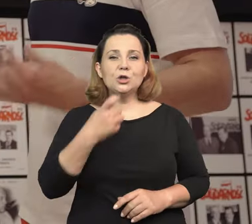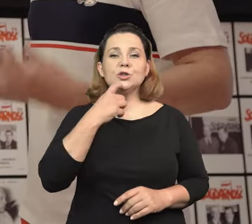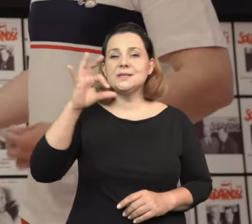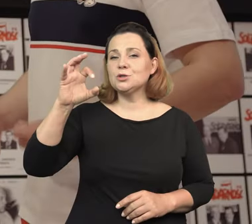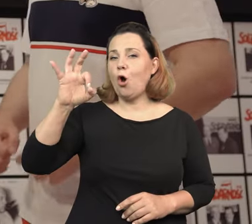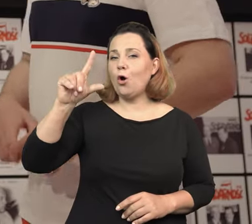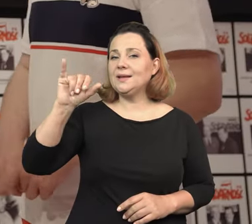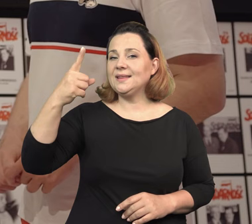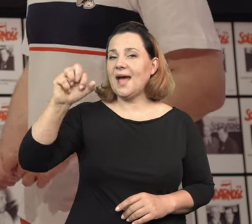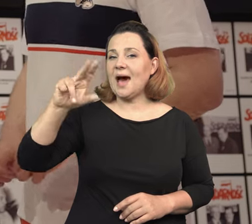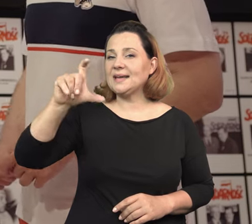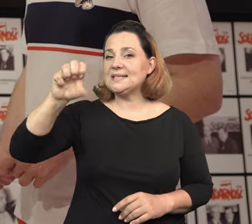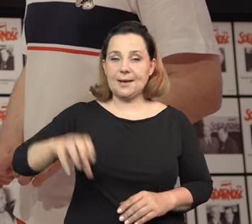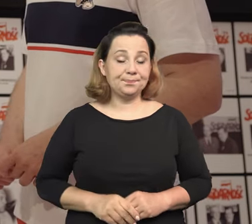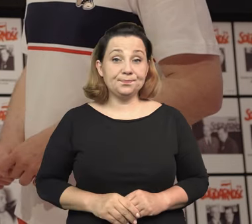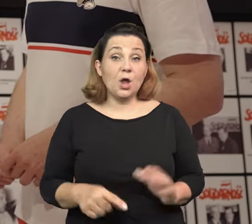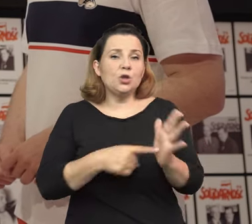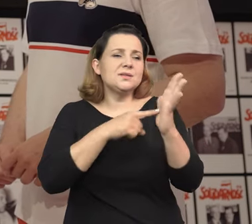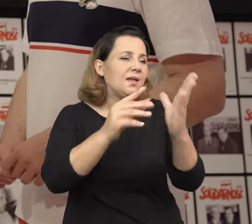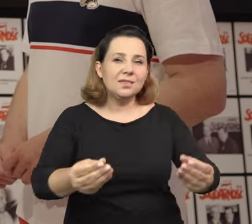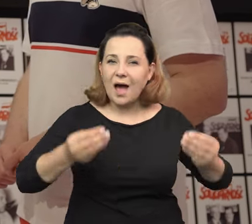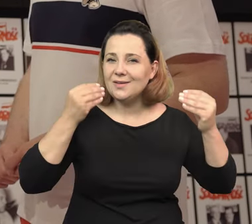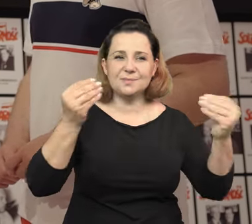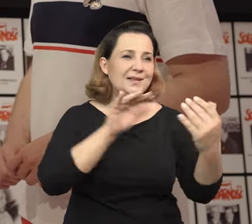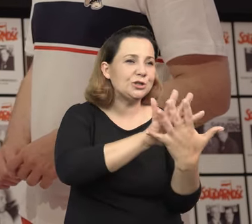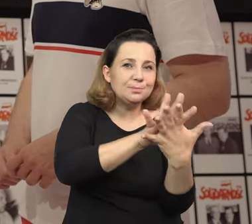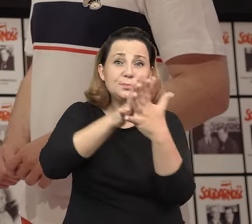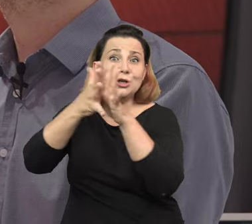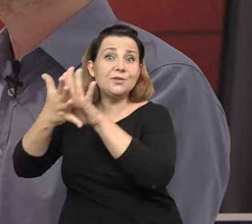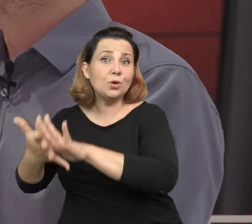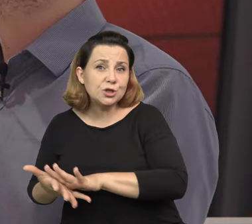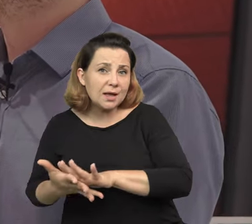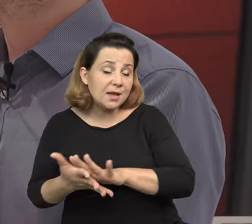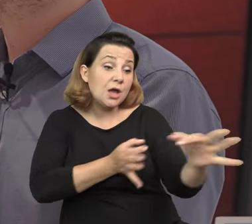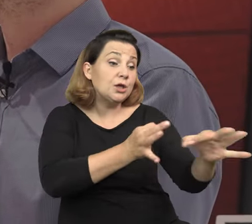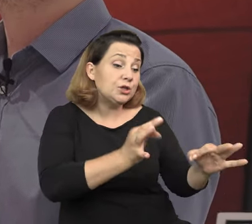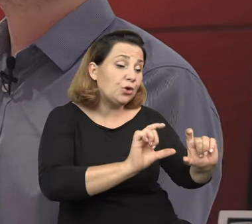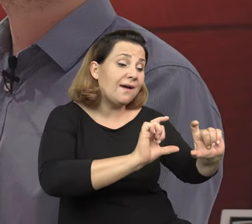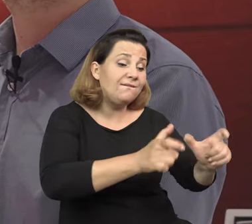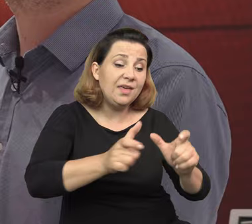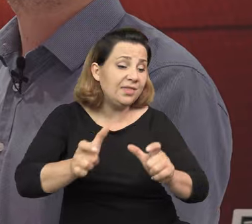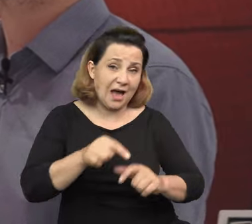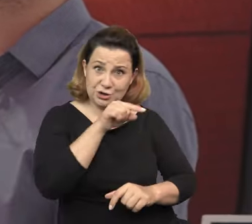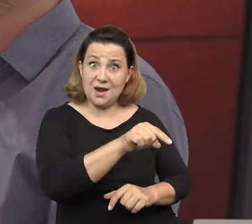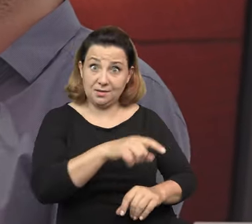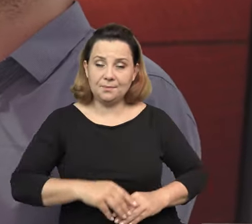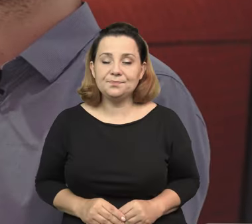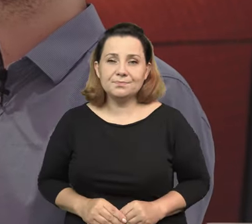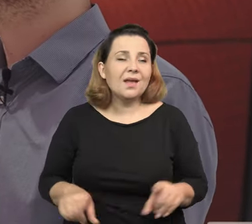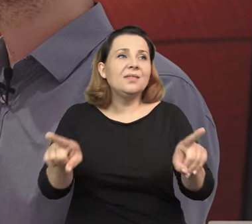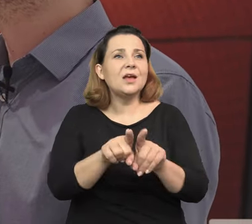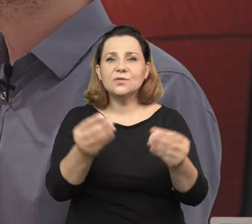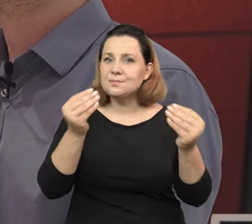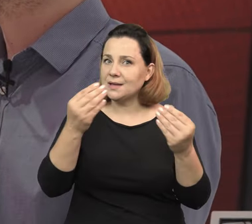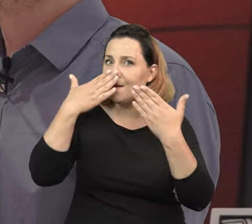Czym jest solidaryca? Solidaryca jest jednym z najgenialniejszych przetworzeń tego, co się w historii wydarzyło.